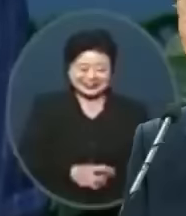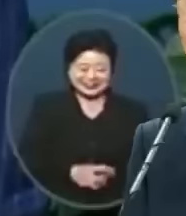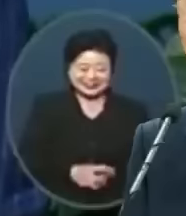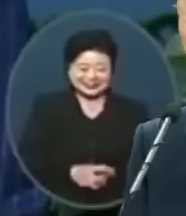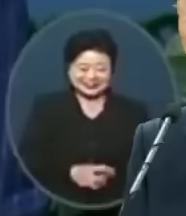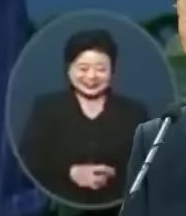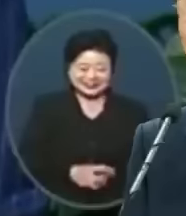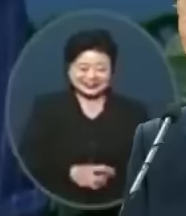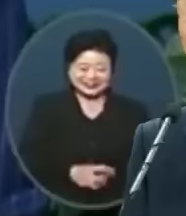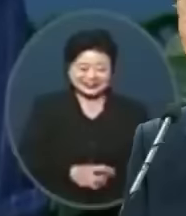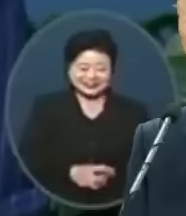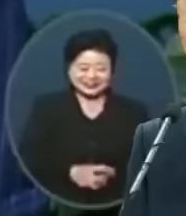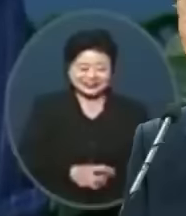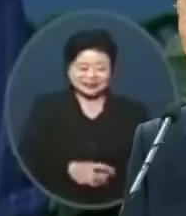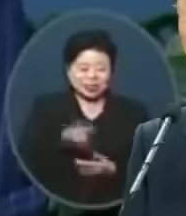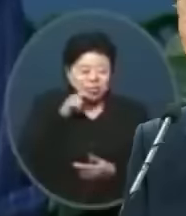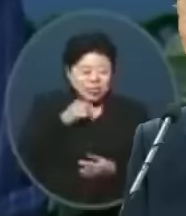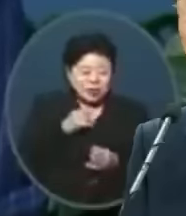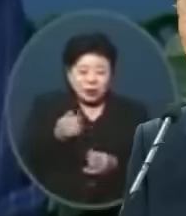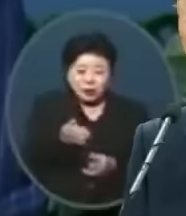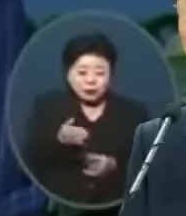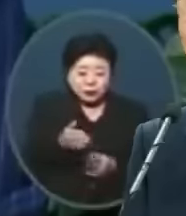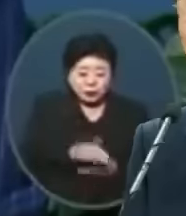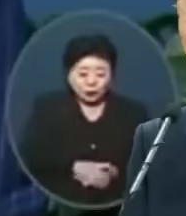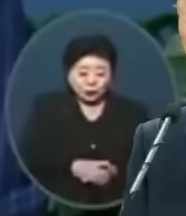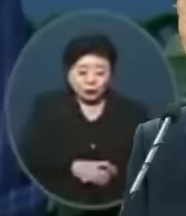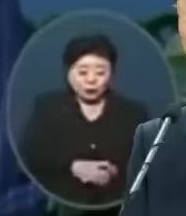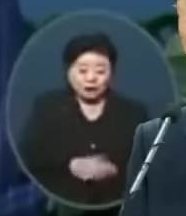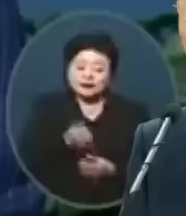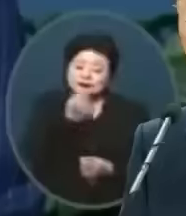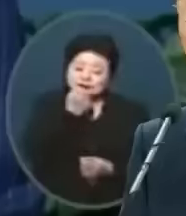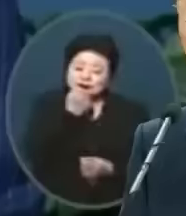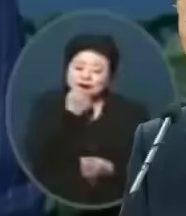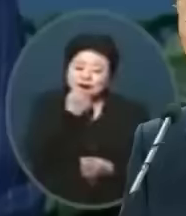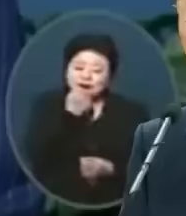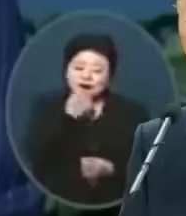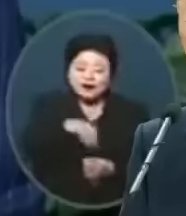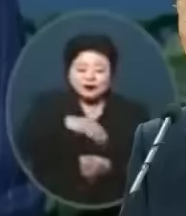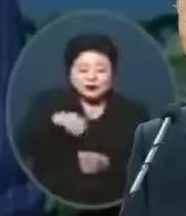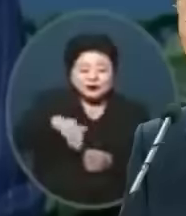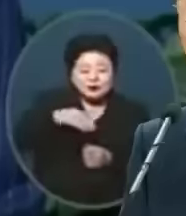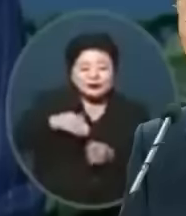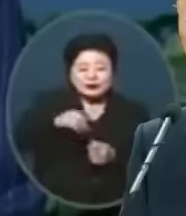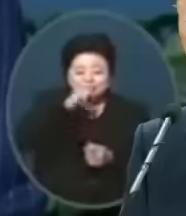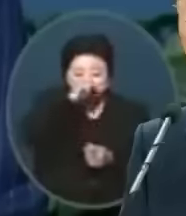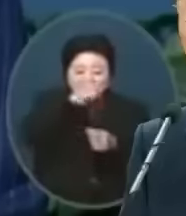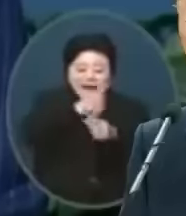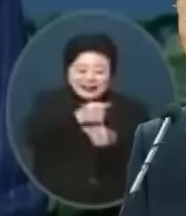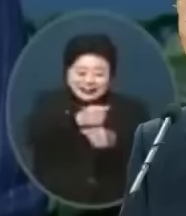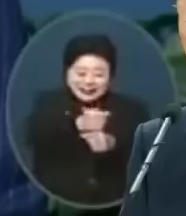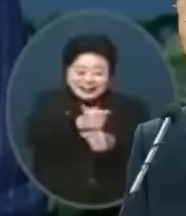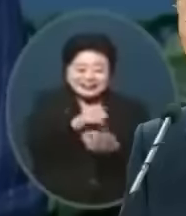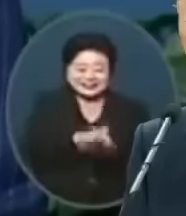아무도 흉보는 사람 없습니다. 여러분이 웃음으로 말하면 주위 분위기를 부드럽게 해서